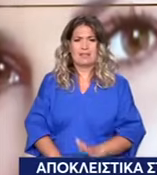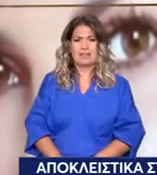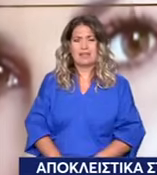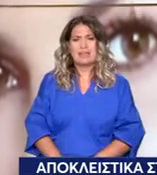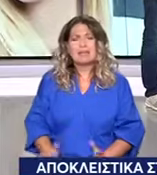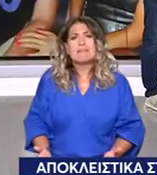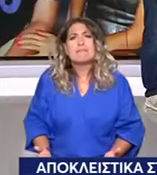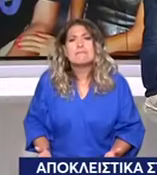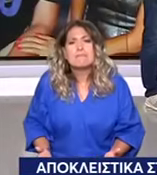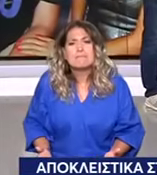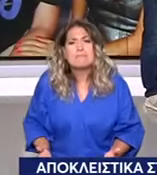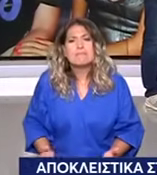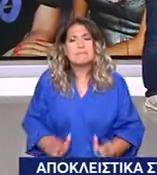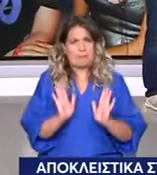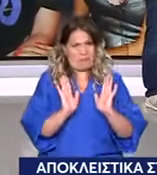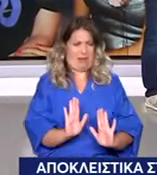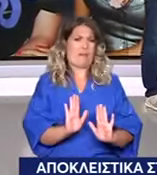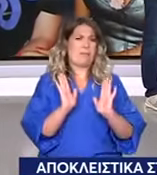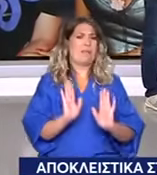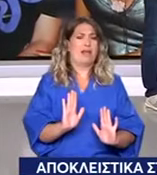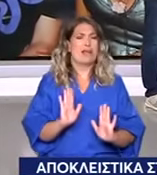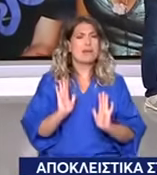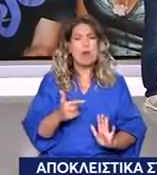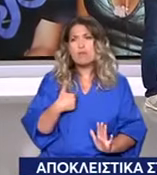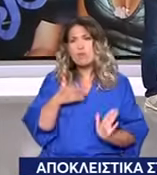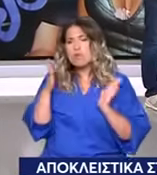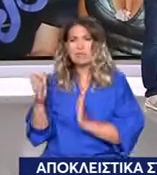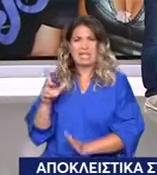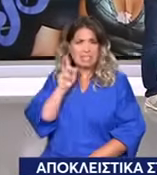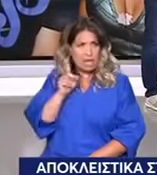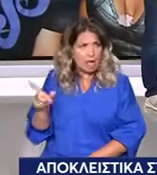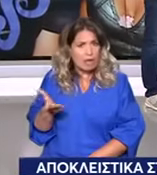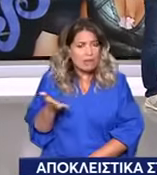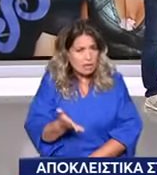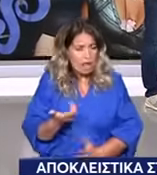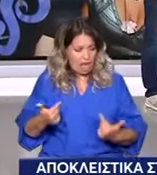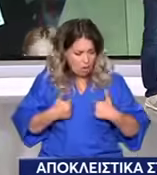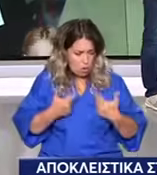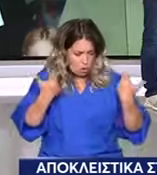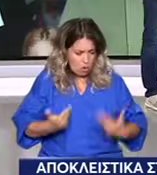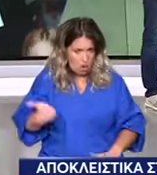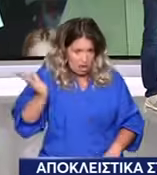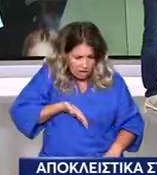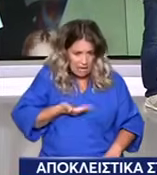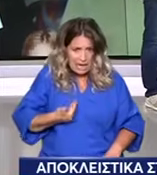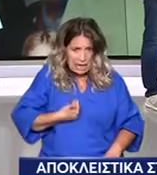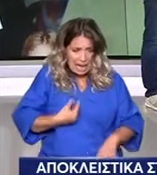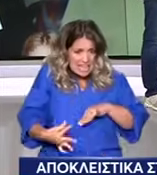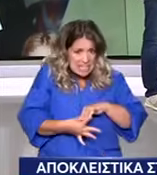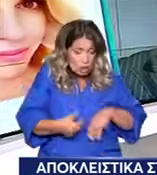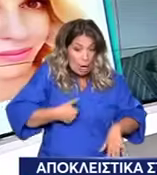όχι. Αλλά μένω περισσότερο στο ότι αυτή η γυναίκα κάνει μια σοβαρή καταγγελία και λέει: εγώ που είμαι θύμα ενδοοικογενειακής βίας,